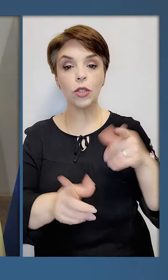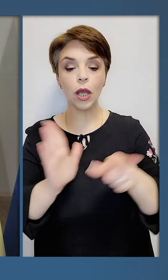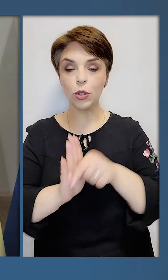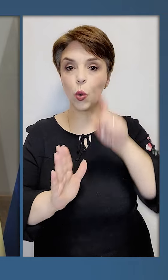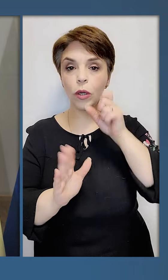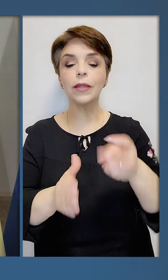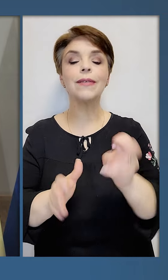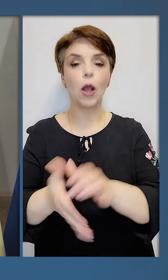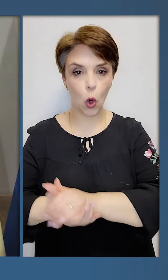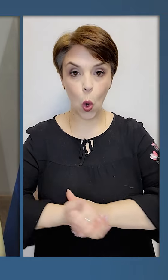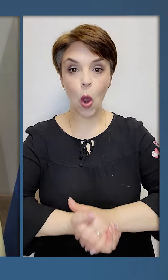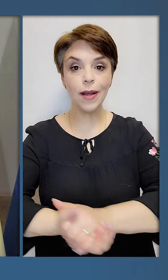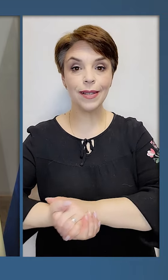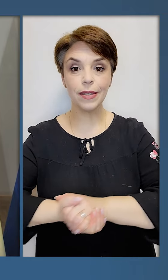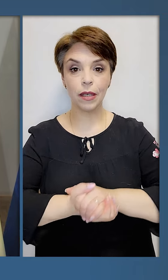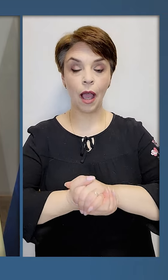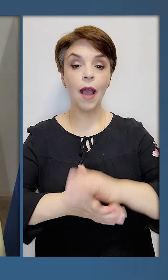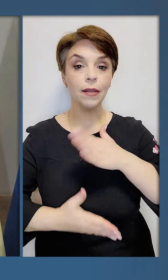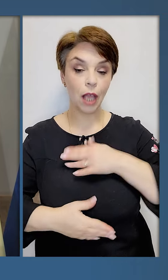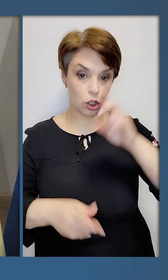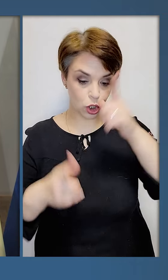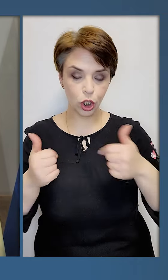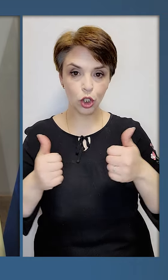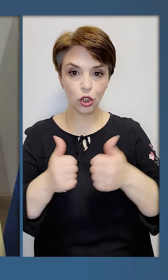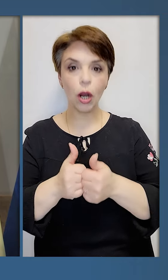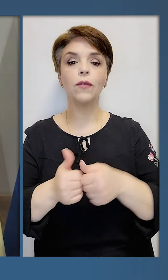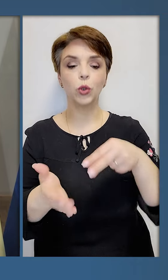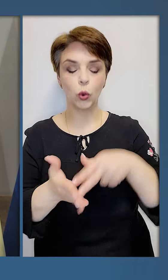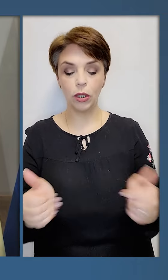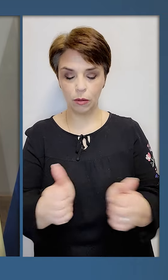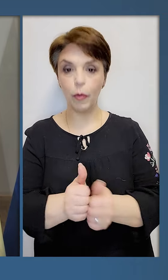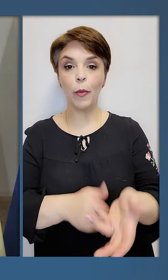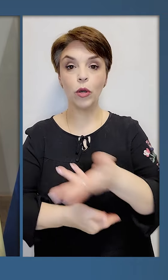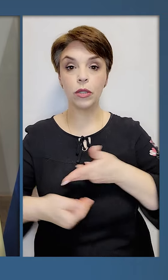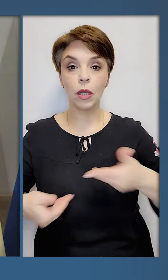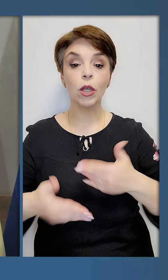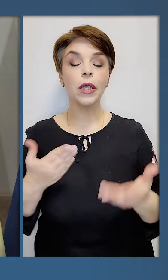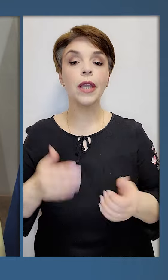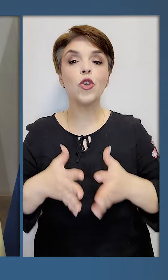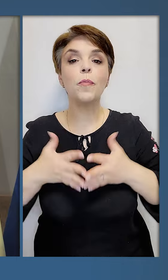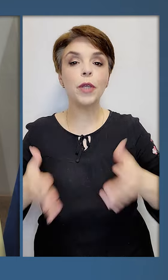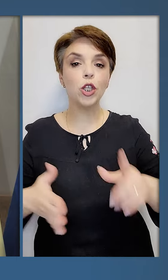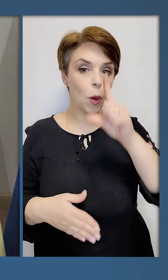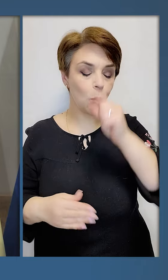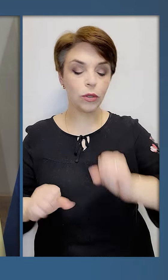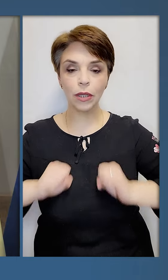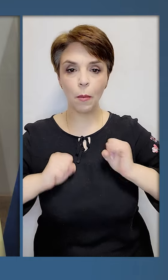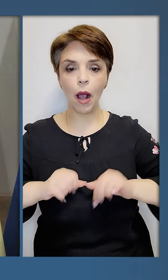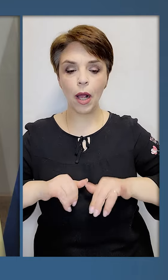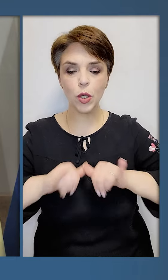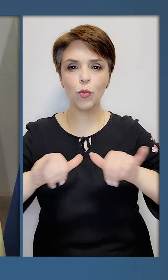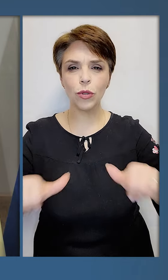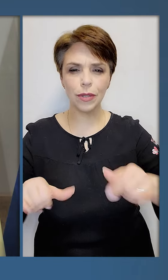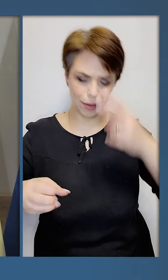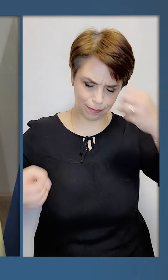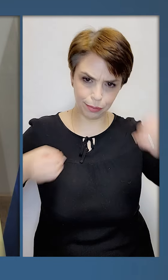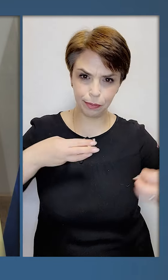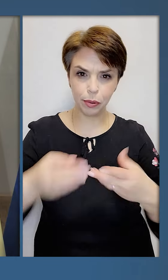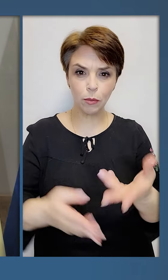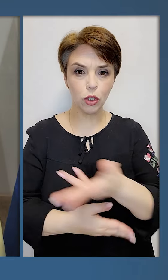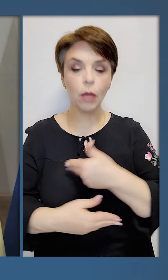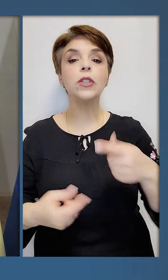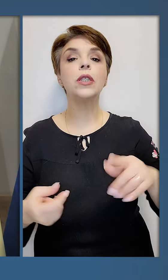і коаліція наших держав-однодумців стоїть разом з нами. Чим більше Путін намагається посіяти кліважі між нами,